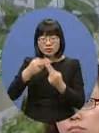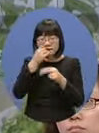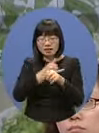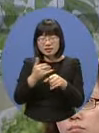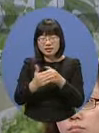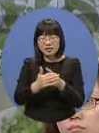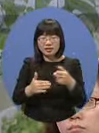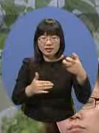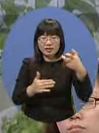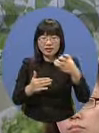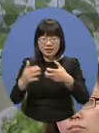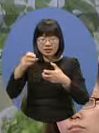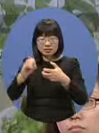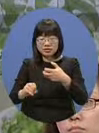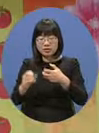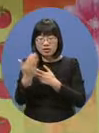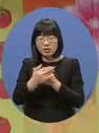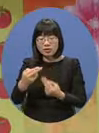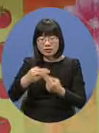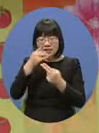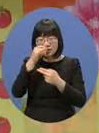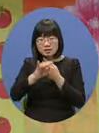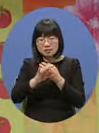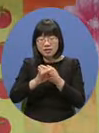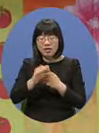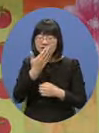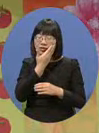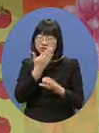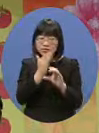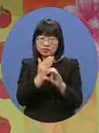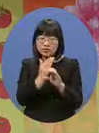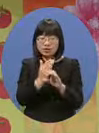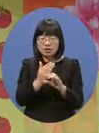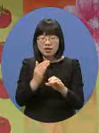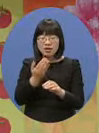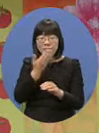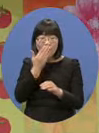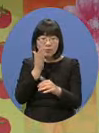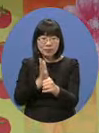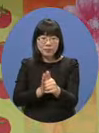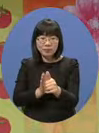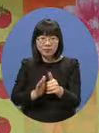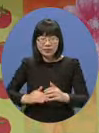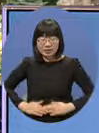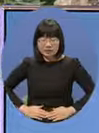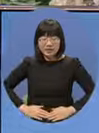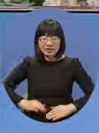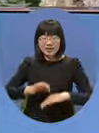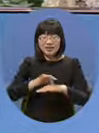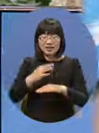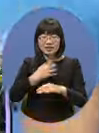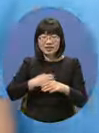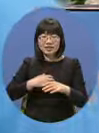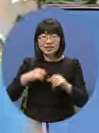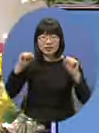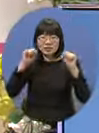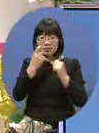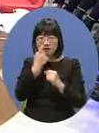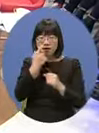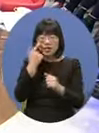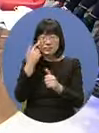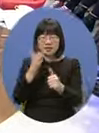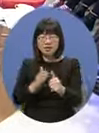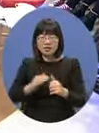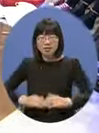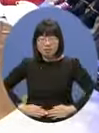그러니까 70-80%가 몸에 축적된다고 네. 생각하면 영양소를 좀 더 위주로 네. 챙겨 드시면 좋을 것 같아요. 그럼 뱃살 네. 걱정되는 분 운동 배워보겠습니다. 네. 그래서